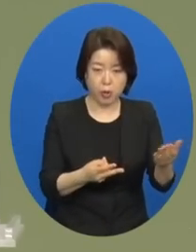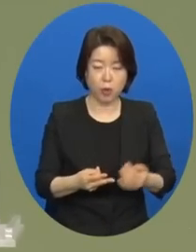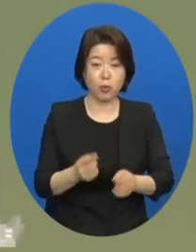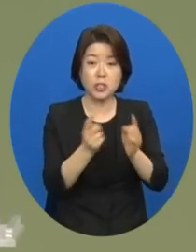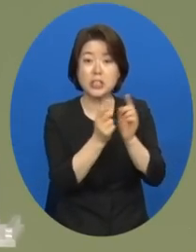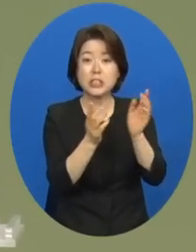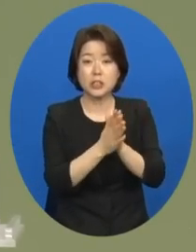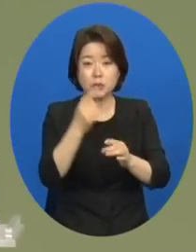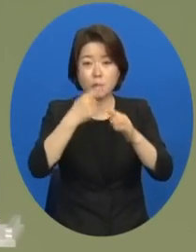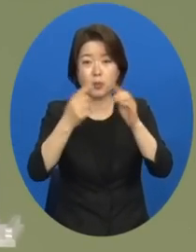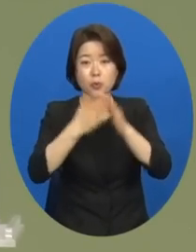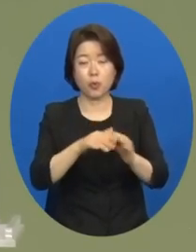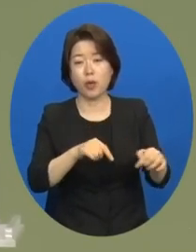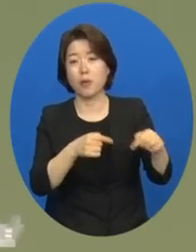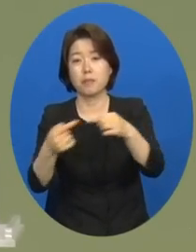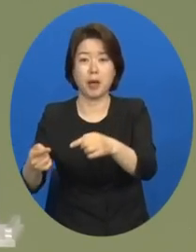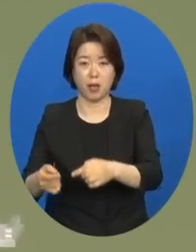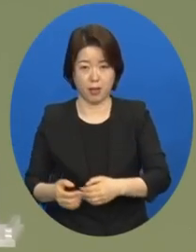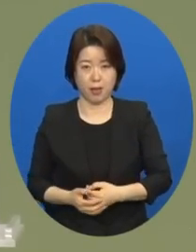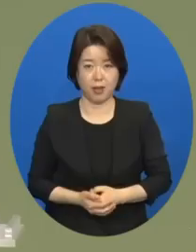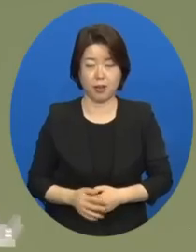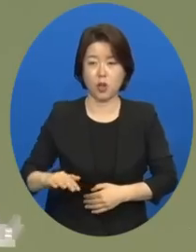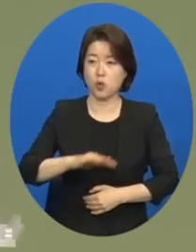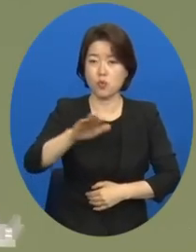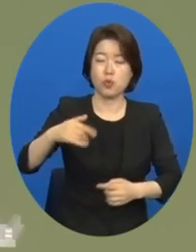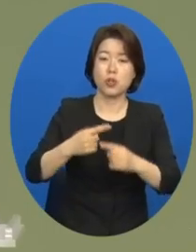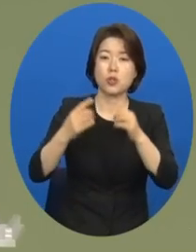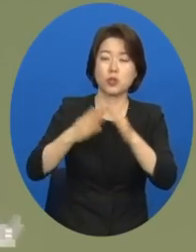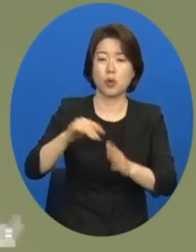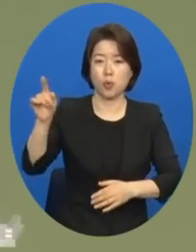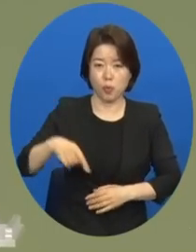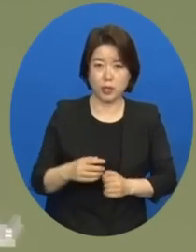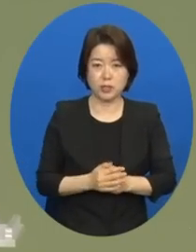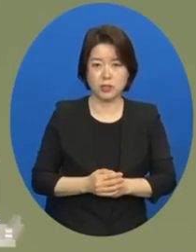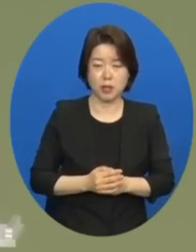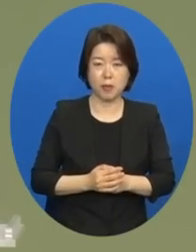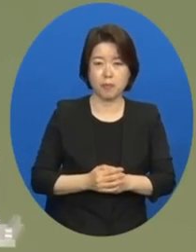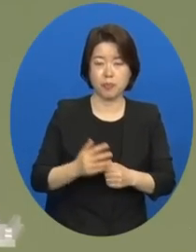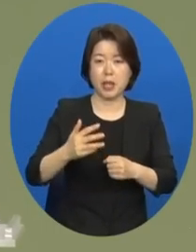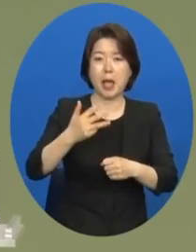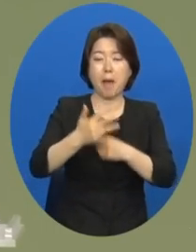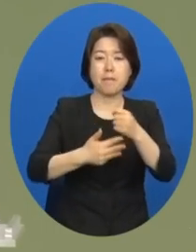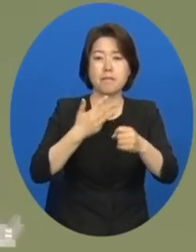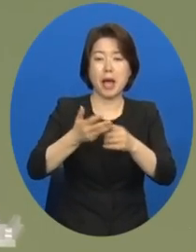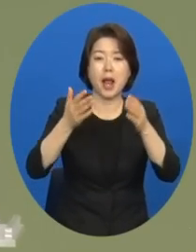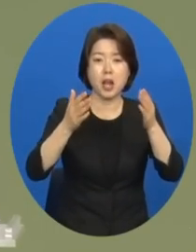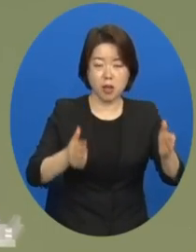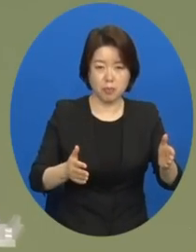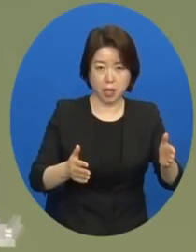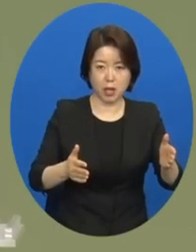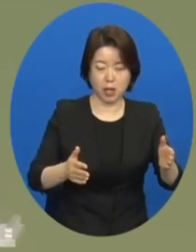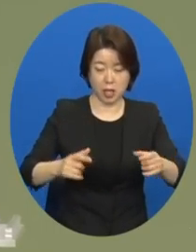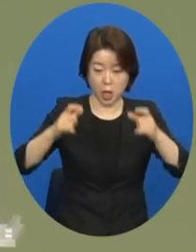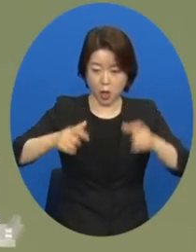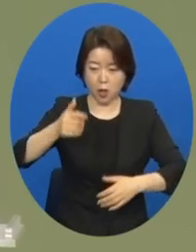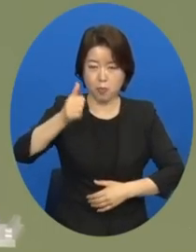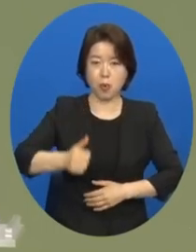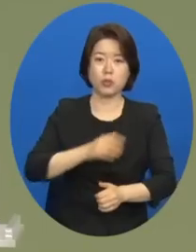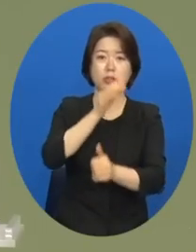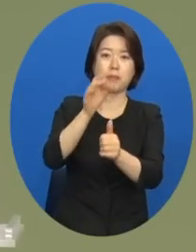그래서 우리들교회 와가지고 8년 만에 초등학교 출신인데 목자가 된 줄 믿습니다